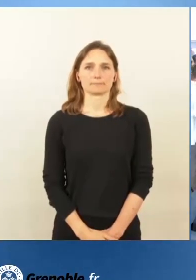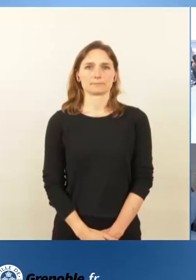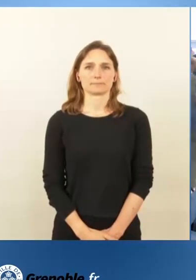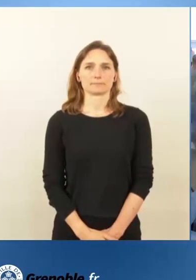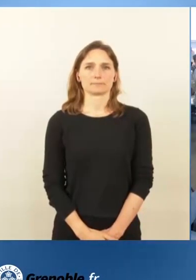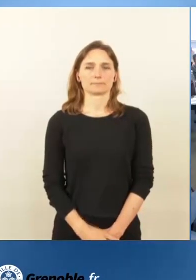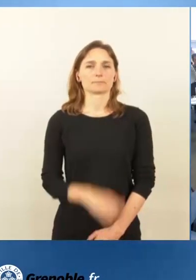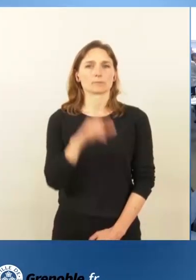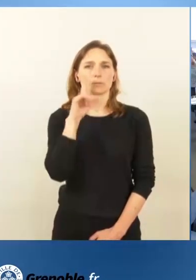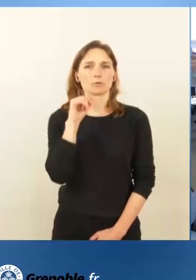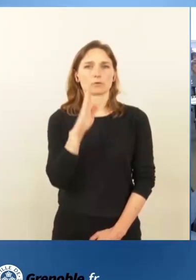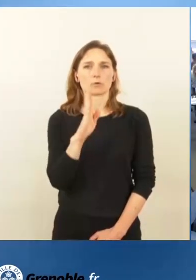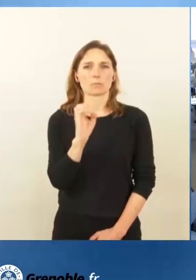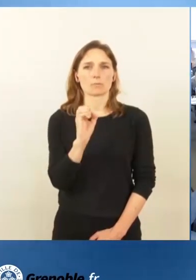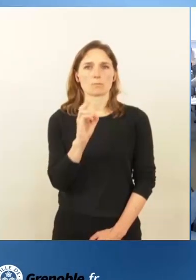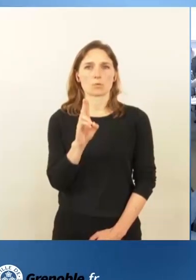boutafa